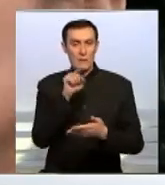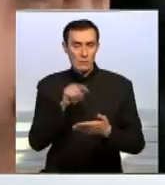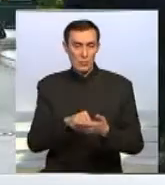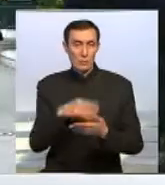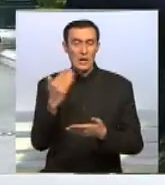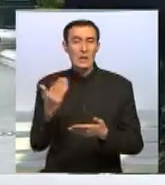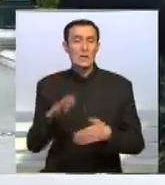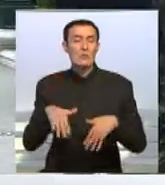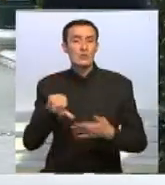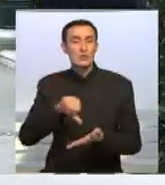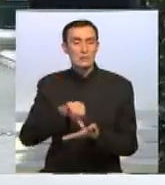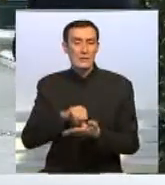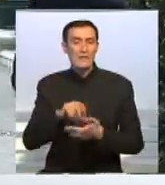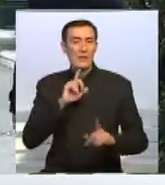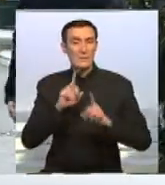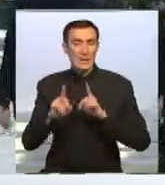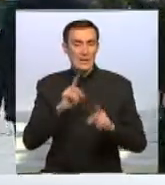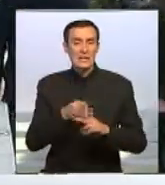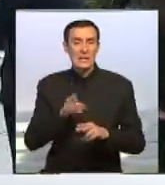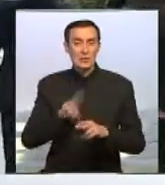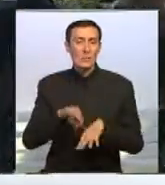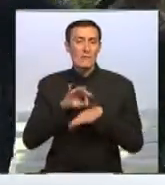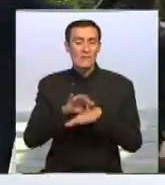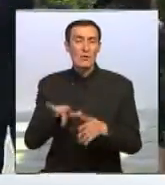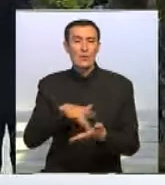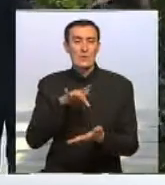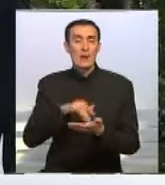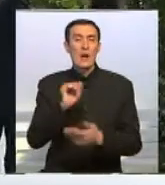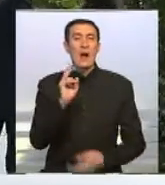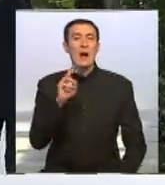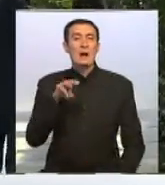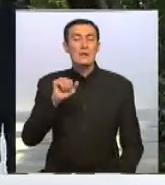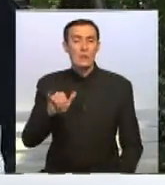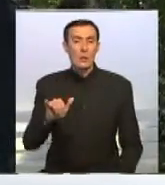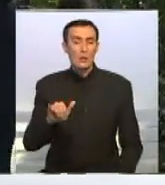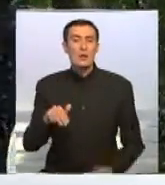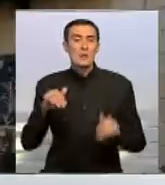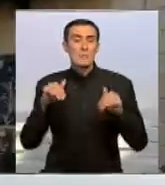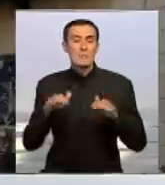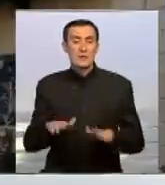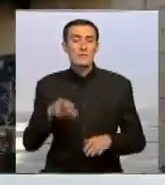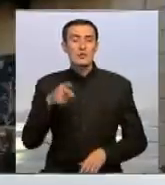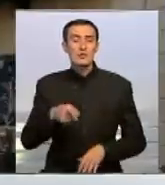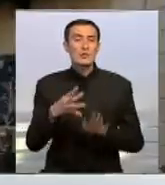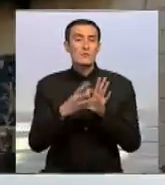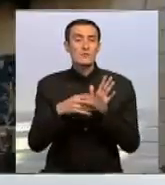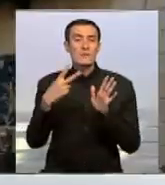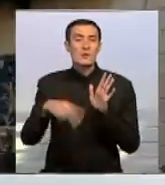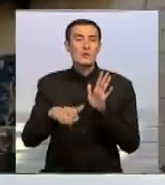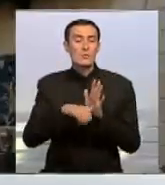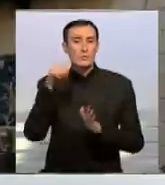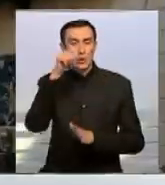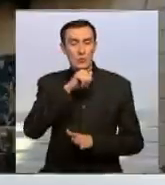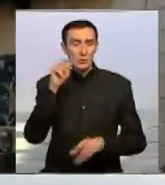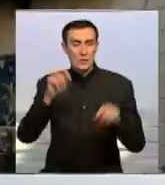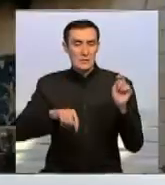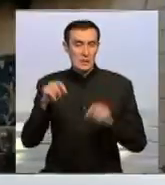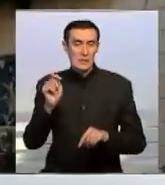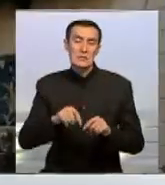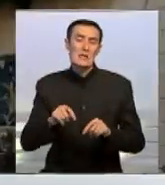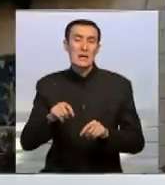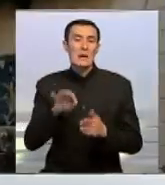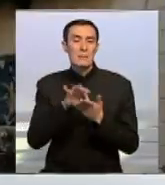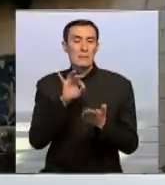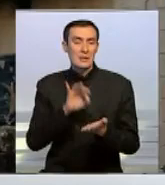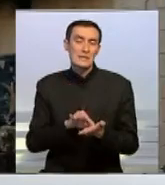Она принимала участие в конференции, которая прошла в Актау. По ее словам, принятые еще в 1926 году на съезде тюркологов